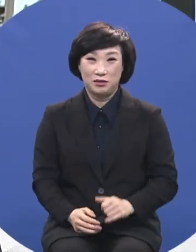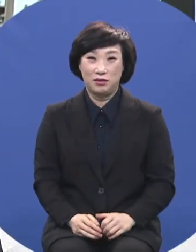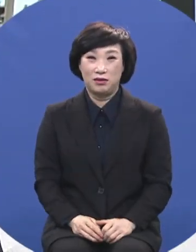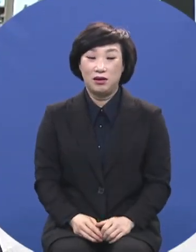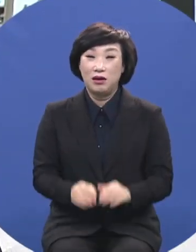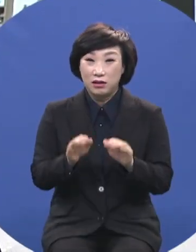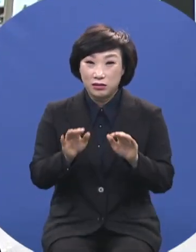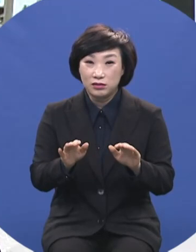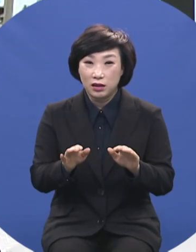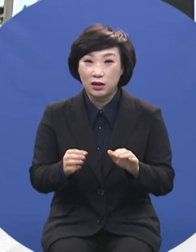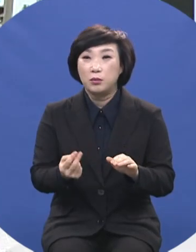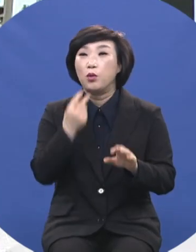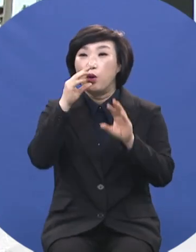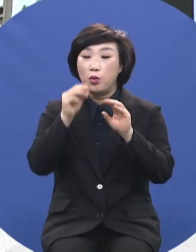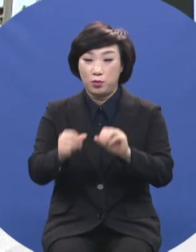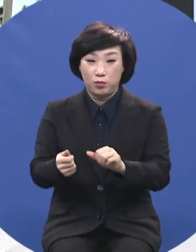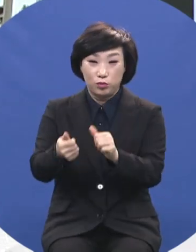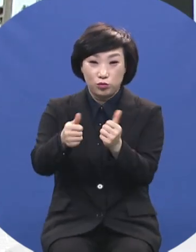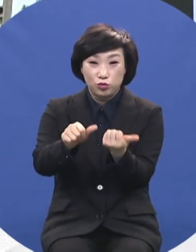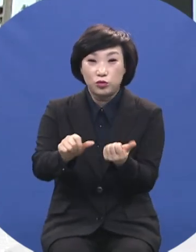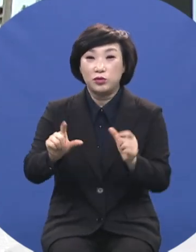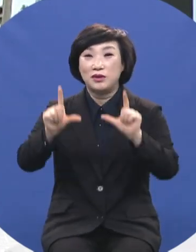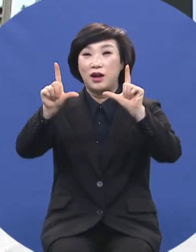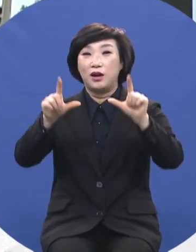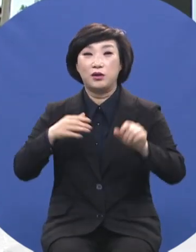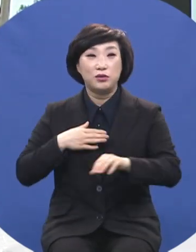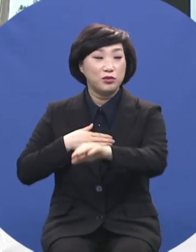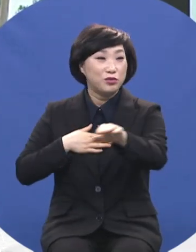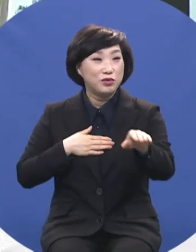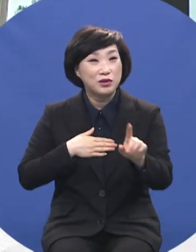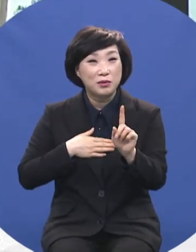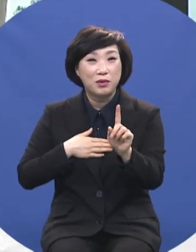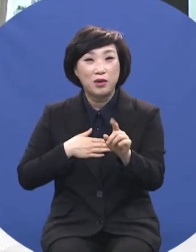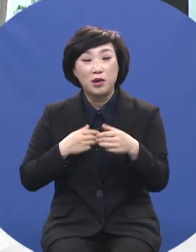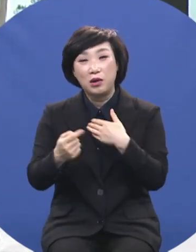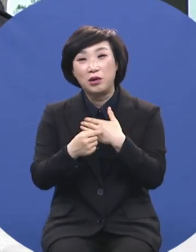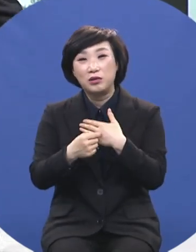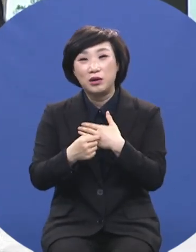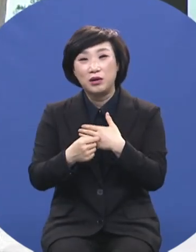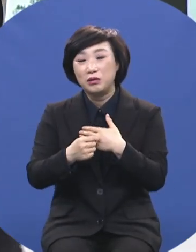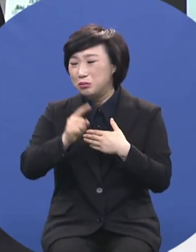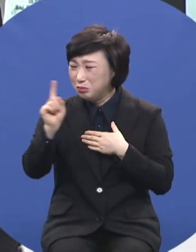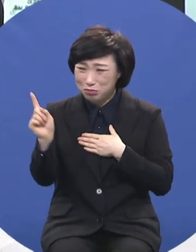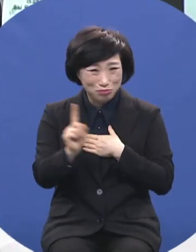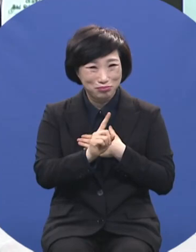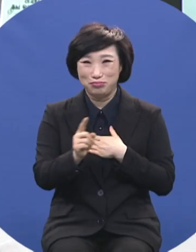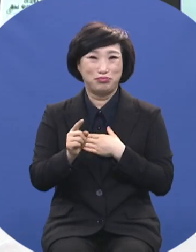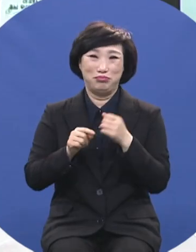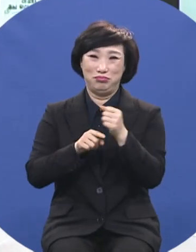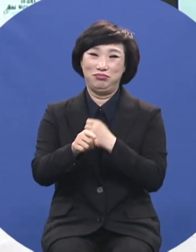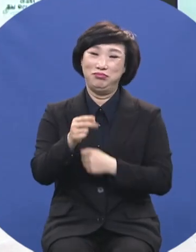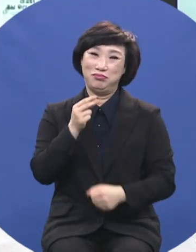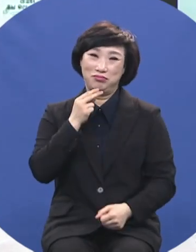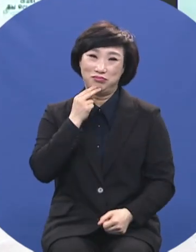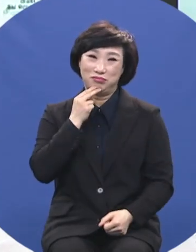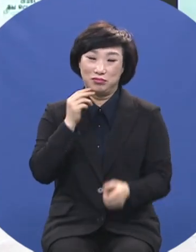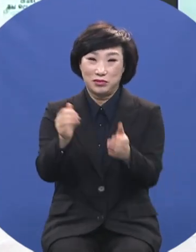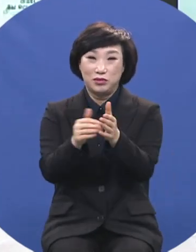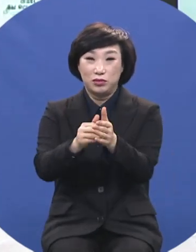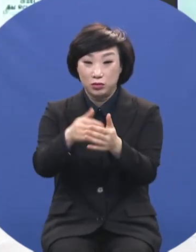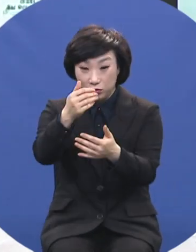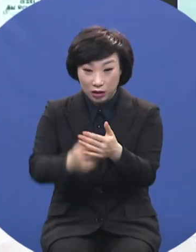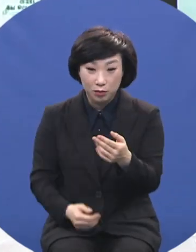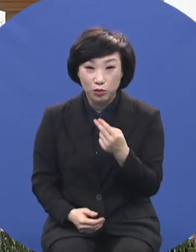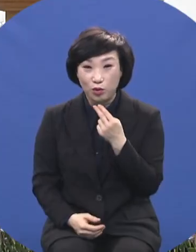근데 목숨이 끊어지는 그날 그거는 아무 의미가 없어. 남는 게